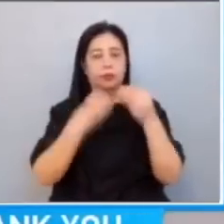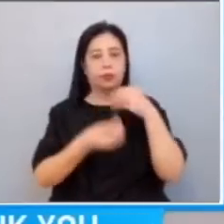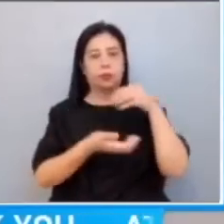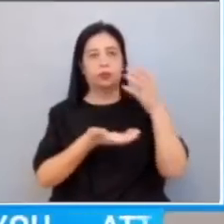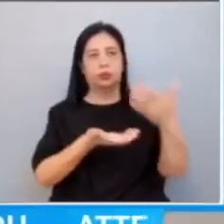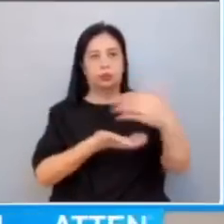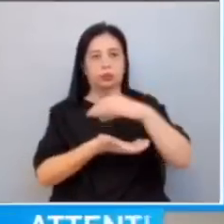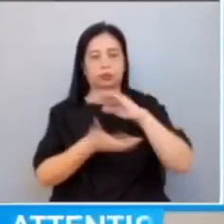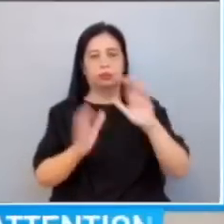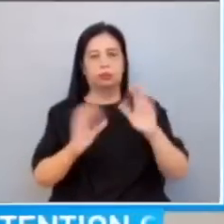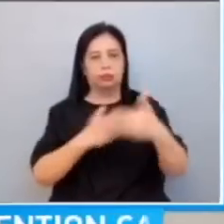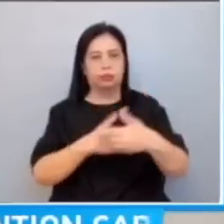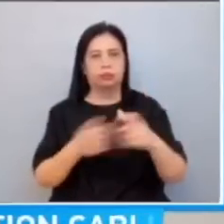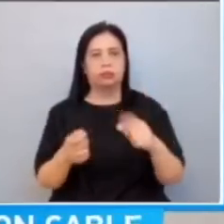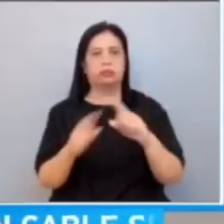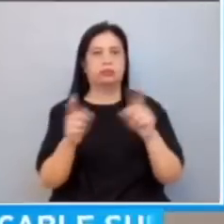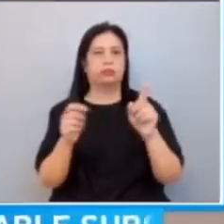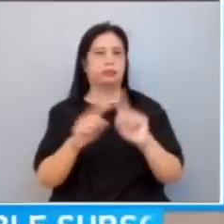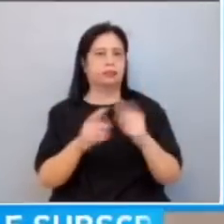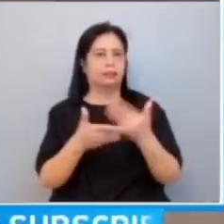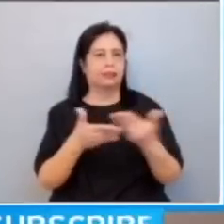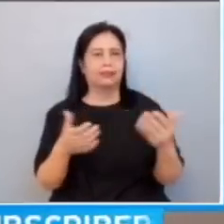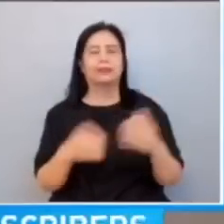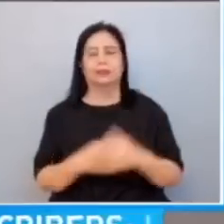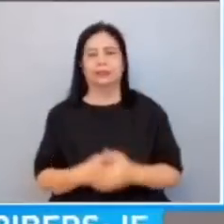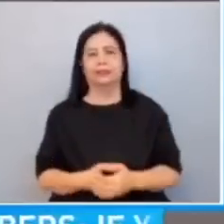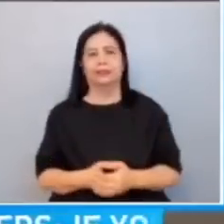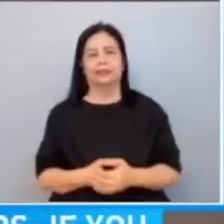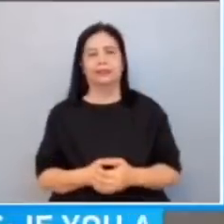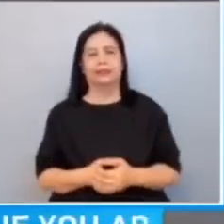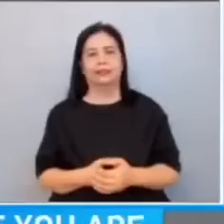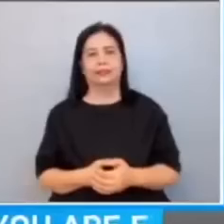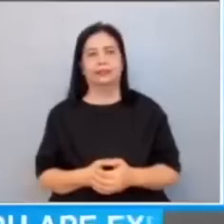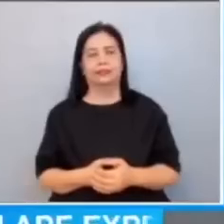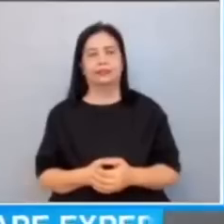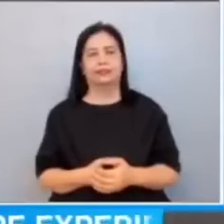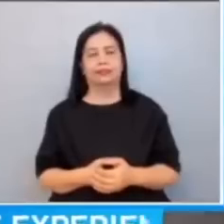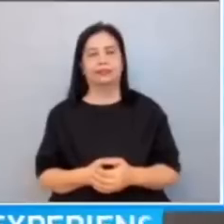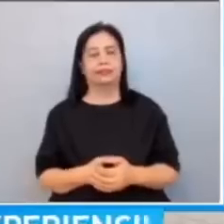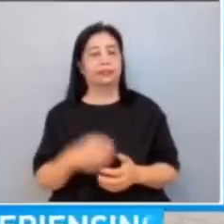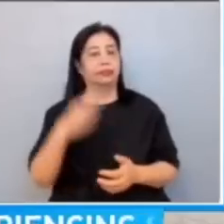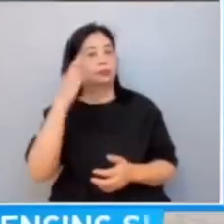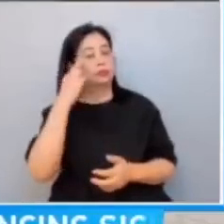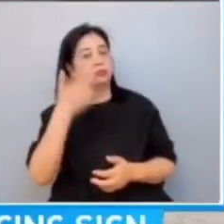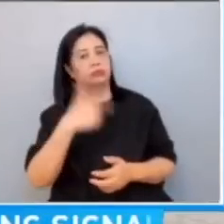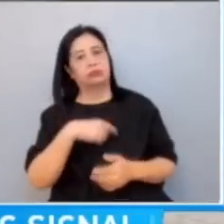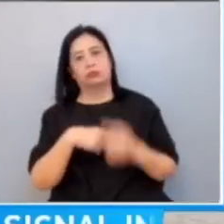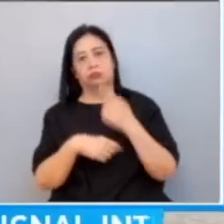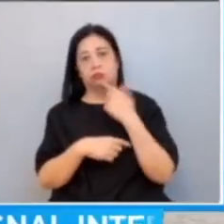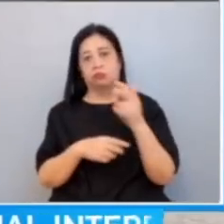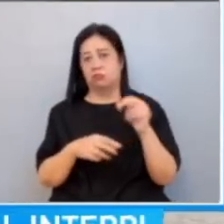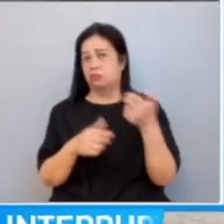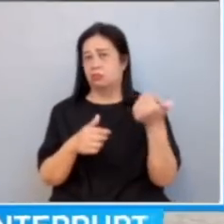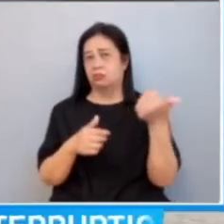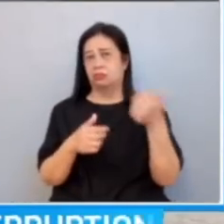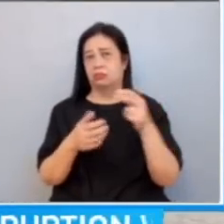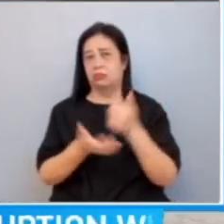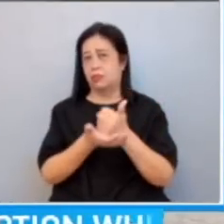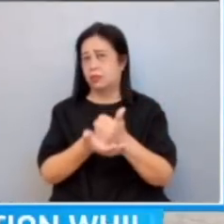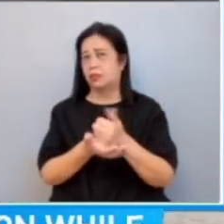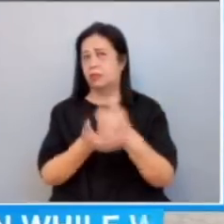mga modular tents, Rafi. Mm-hmm. At may mga kailangan pa ba silang tulong mula sa labas o sapat pa